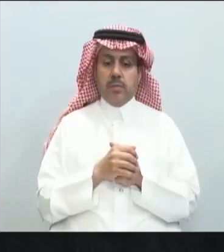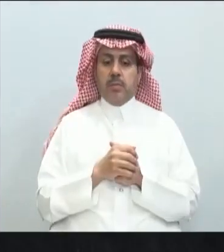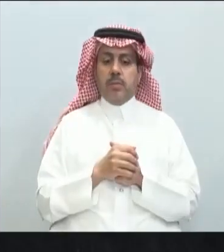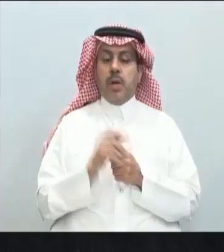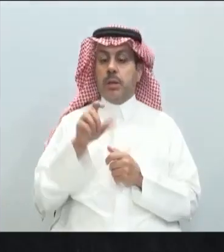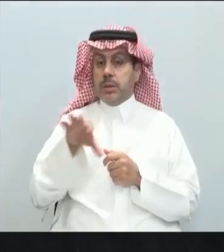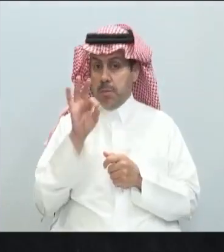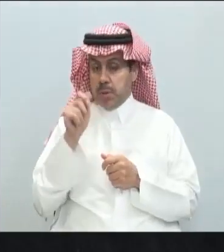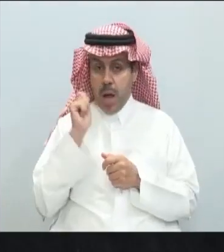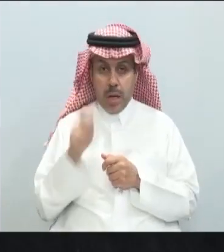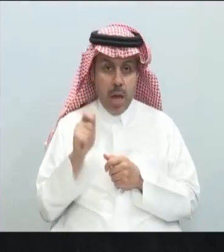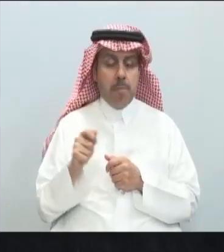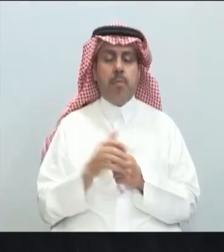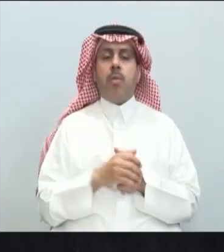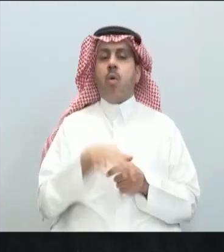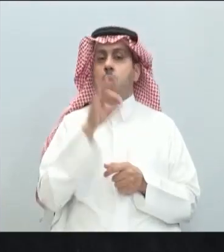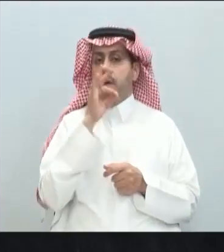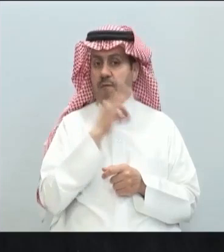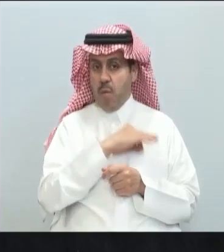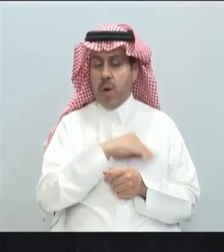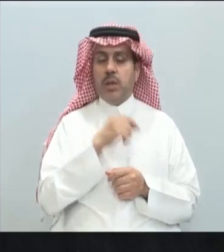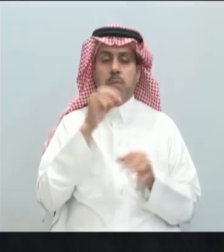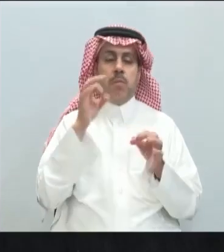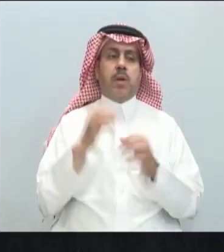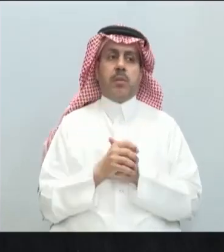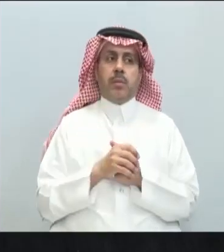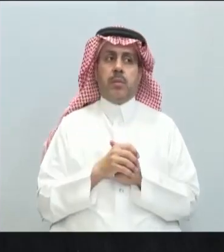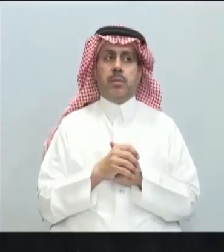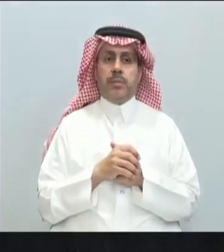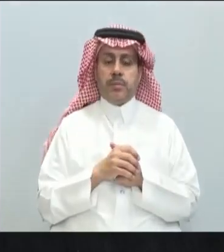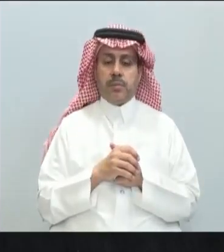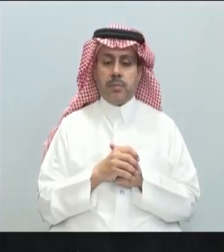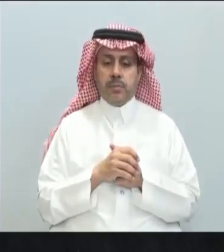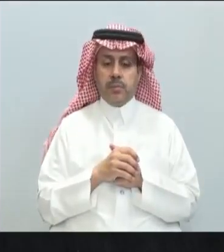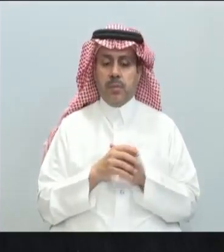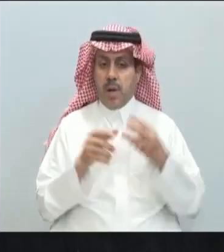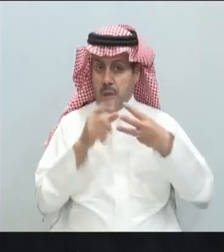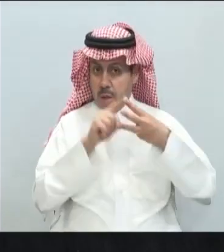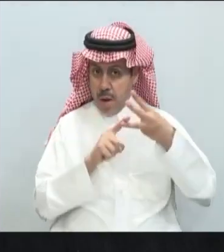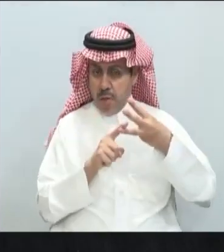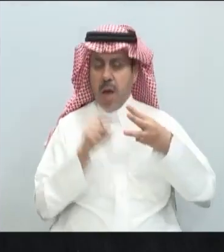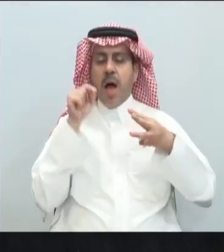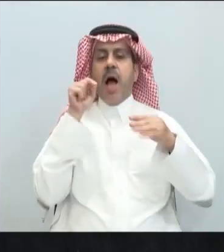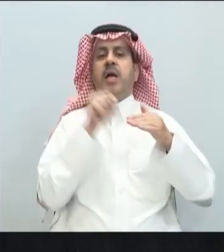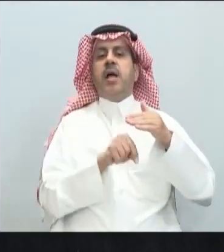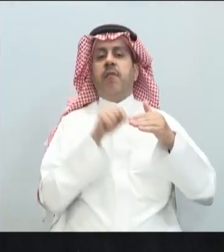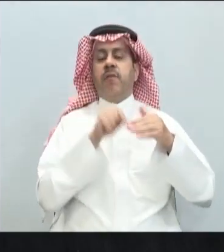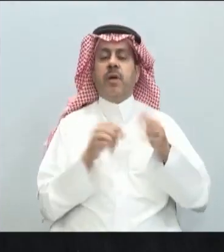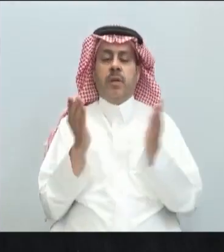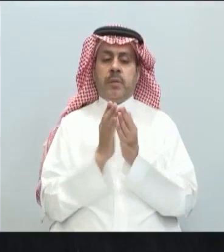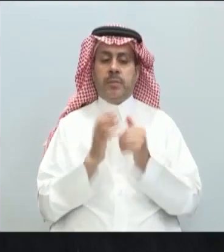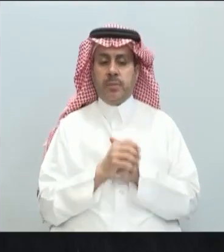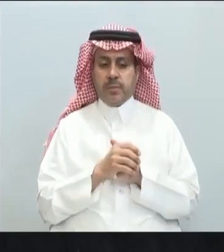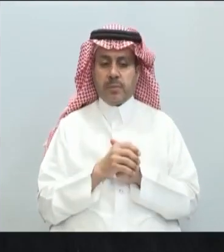الطالب اهم وابرز الفوائد والاحكام من الايات التي معنا اذا هذه ابرز واهم الاهداف